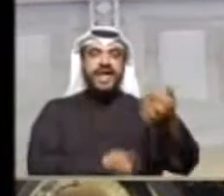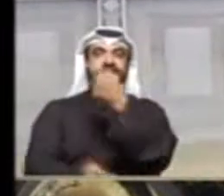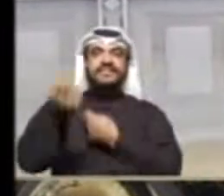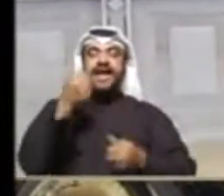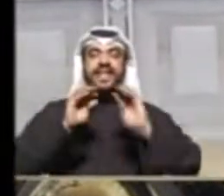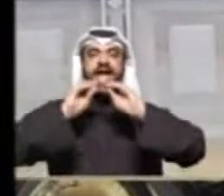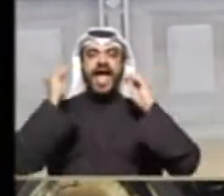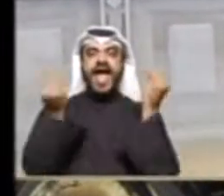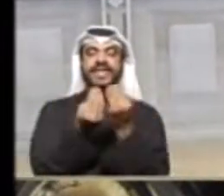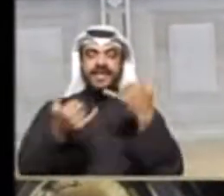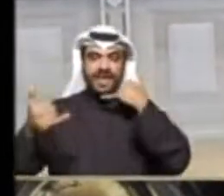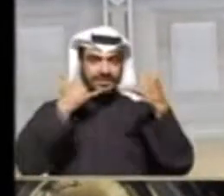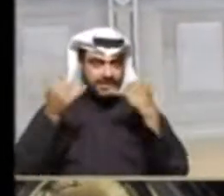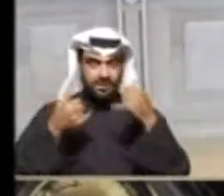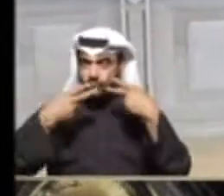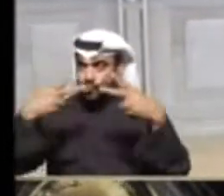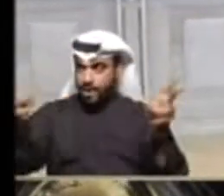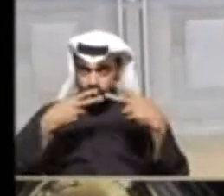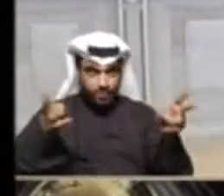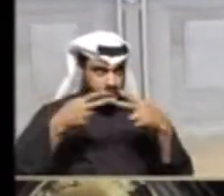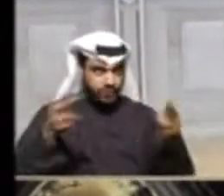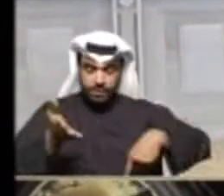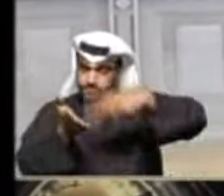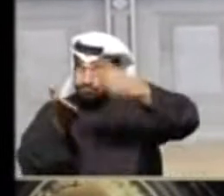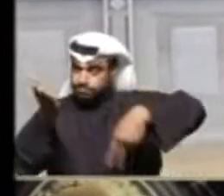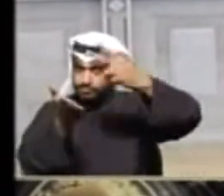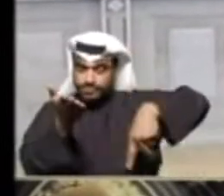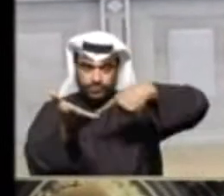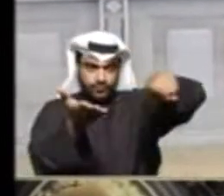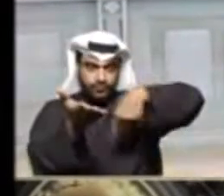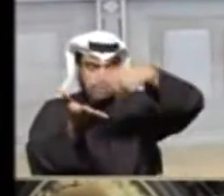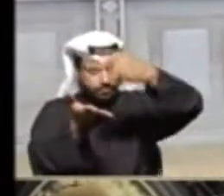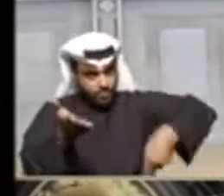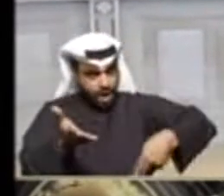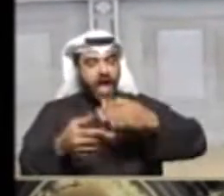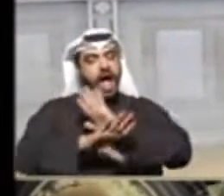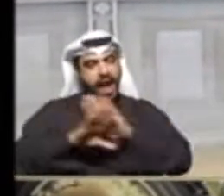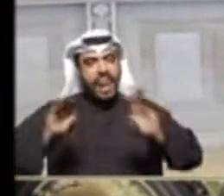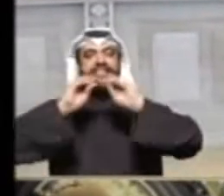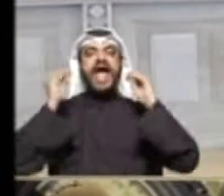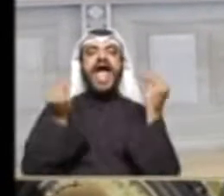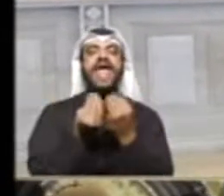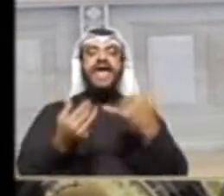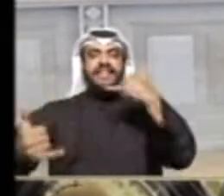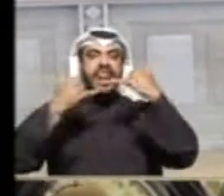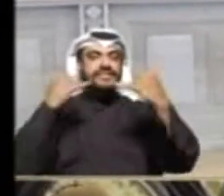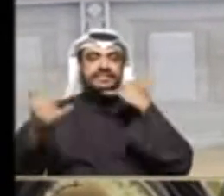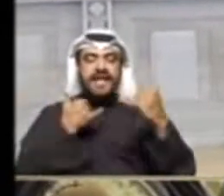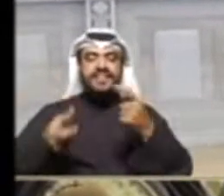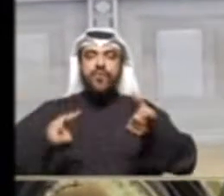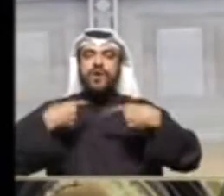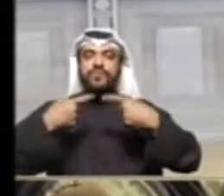للاتصالات، وقرر المجلس الموافقة على قيام الهيئة العامة للاتصالات وتقنية المعلومات بتنفيذ مشروع الممر